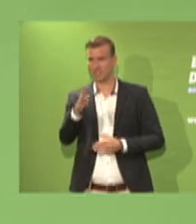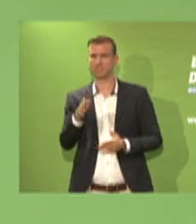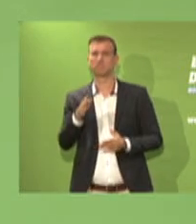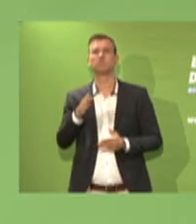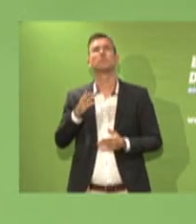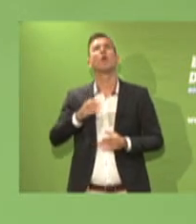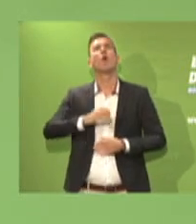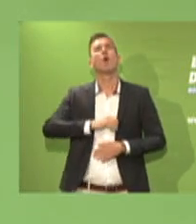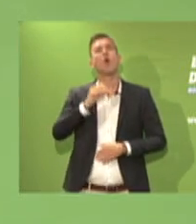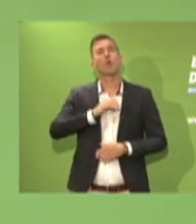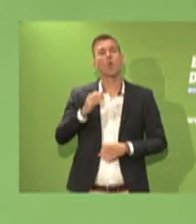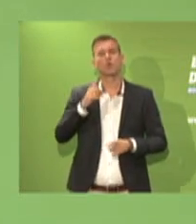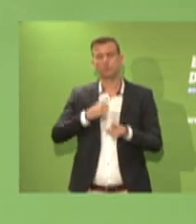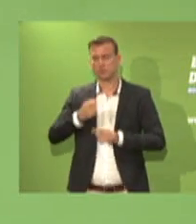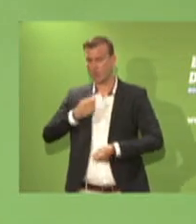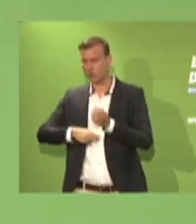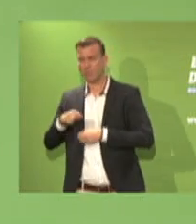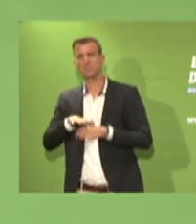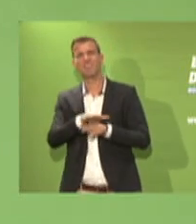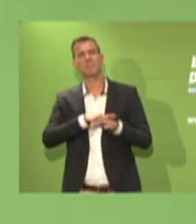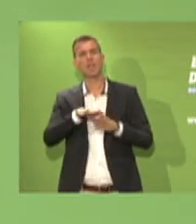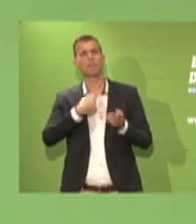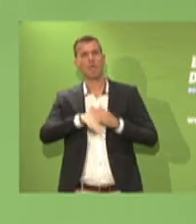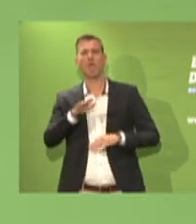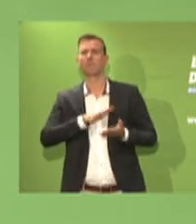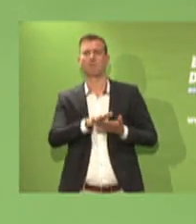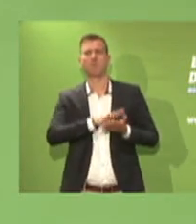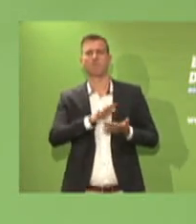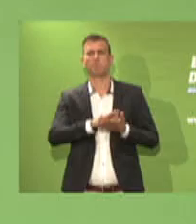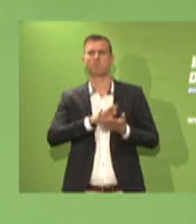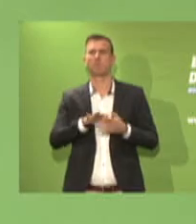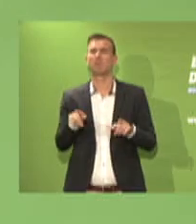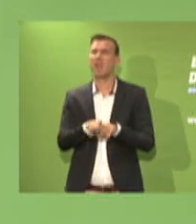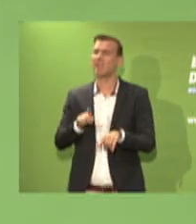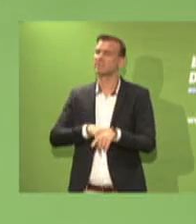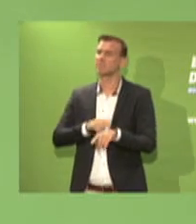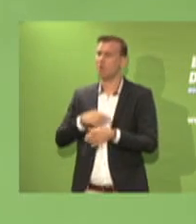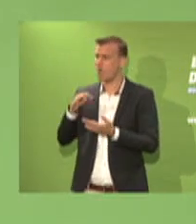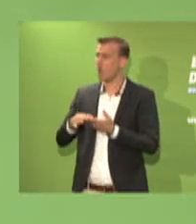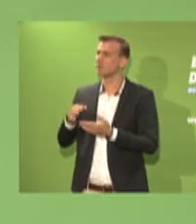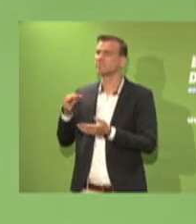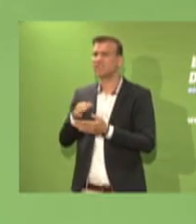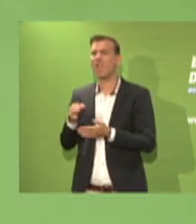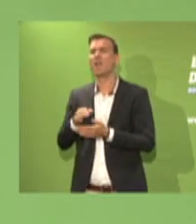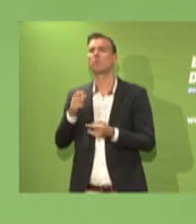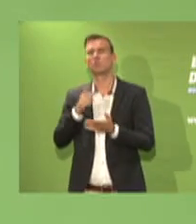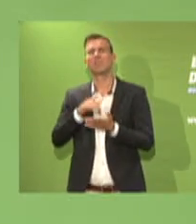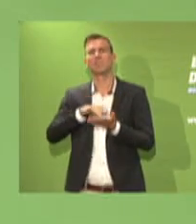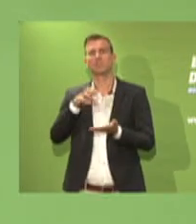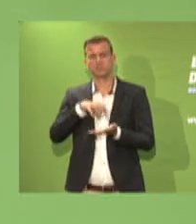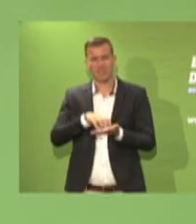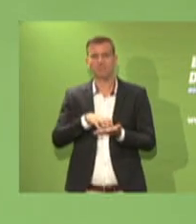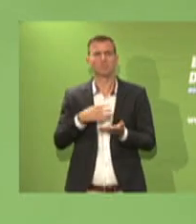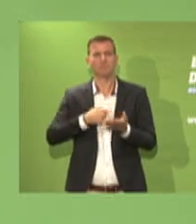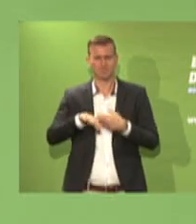und ökonomisch, dass wir diese Fläche immer weiter verbrauchen und gleichzeitig Ortskerne und Innenstädte immer weiter teilweise veröden, dass